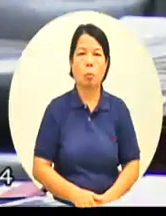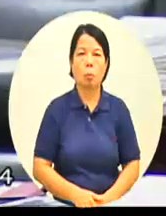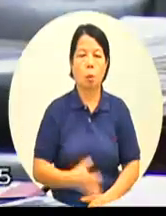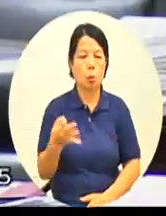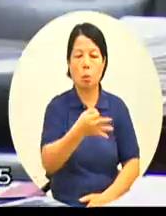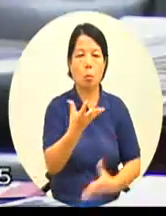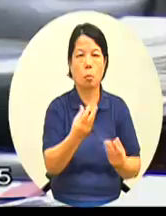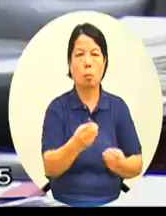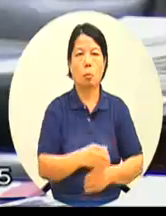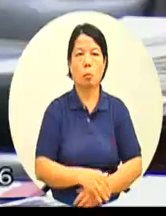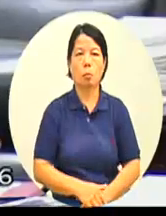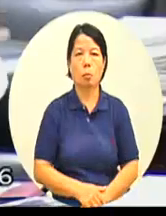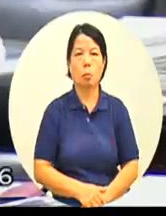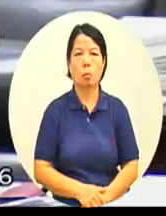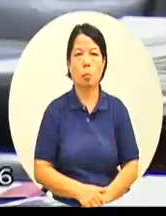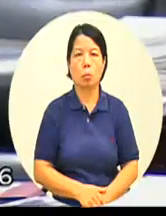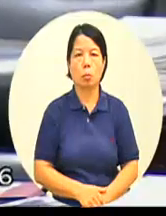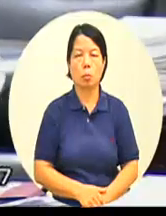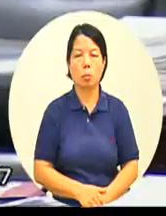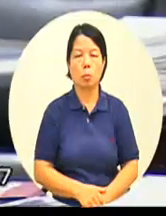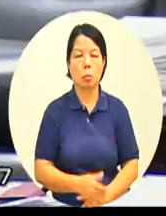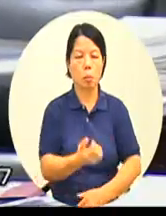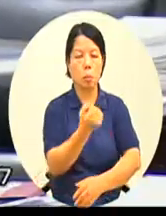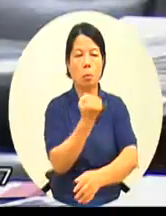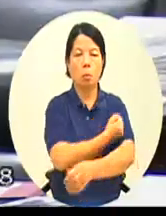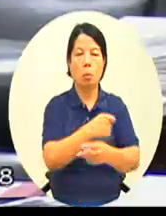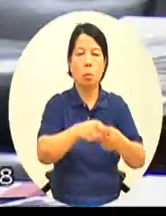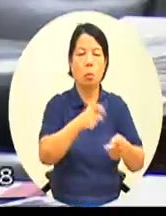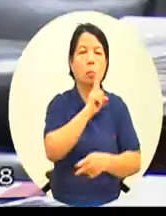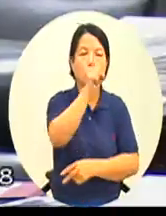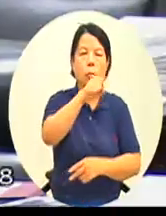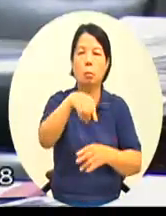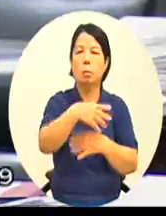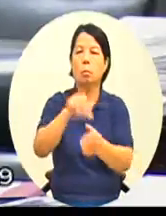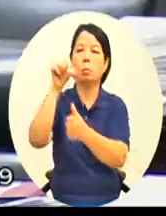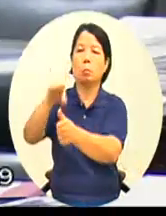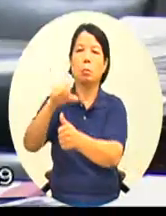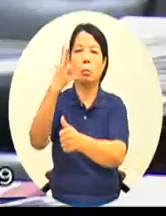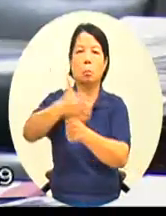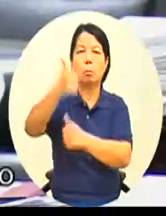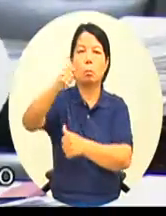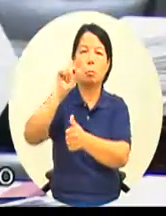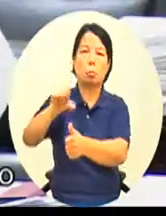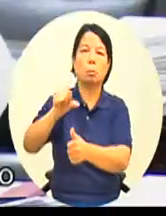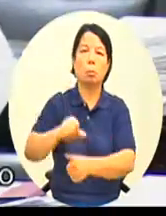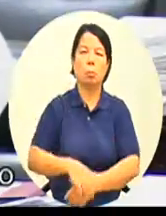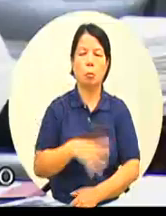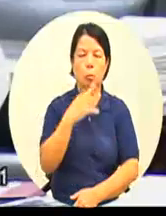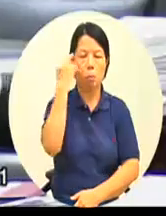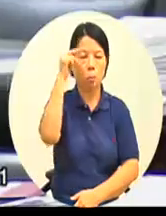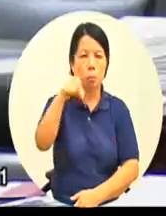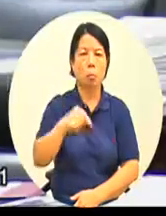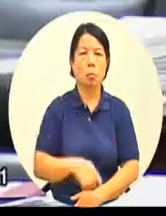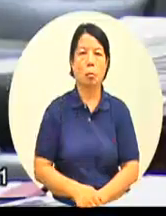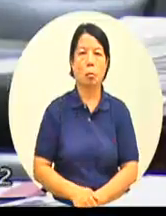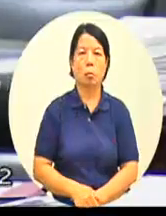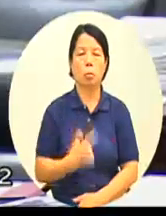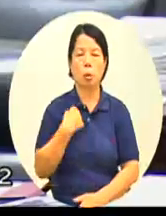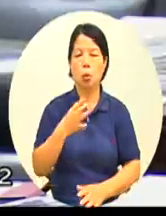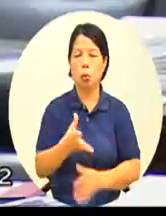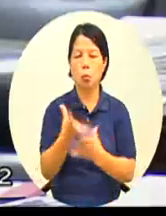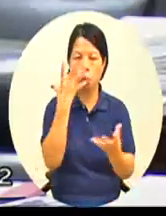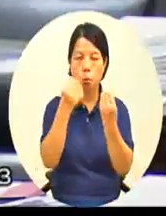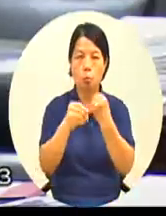了。结果老公去检举，你们也开罚业者。那我是觉得我不明白